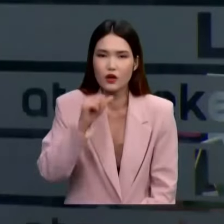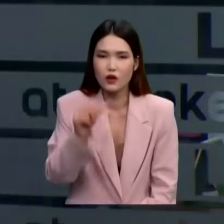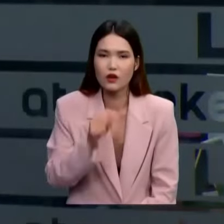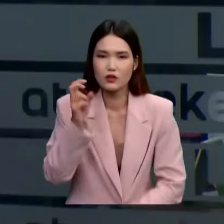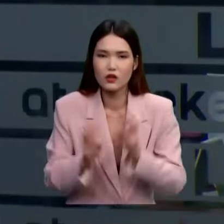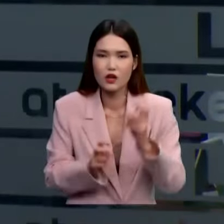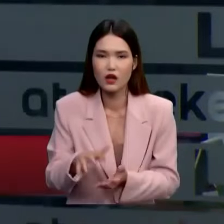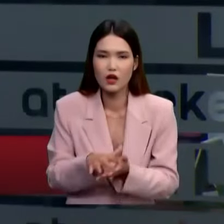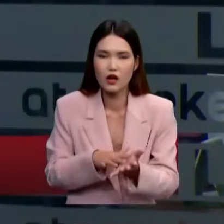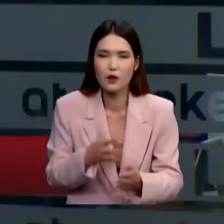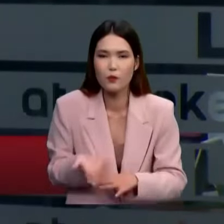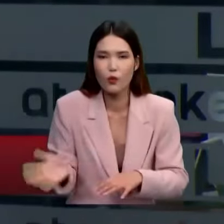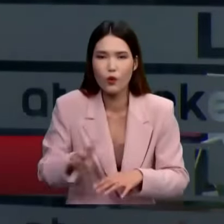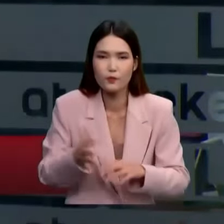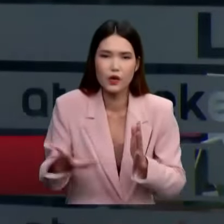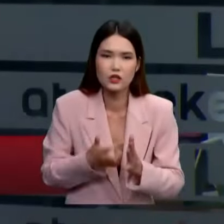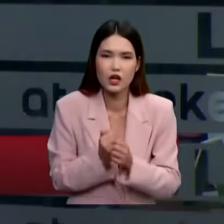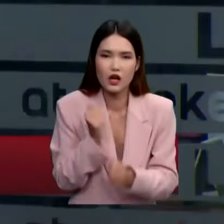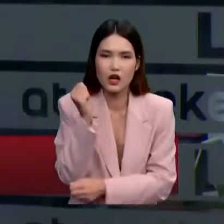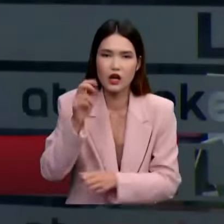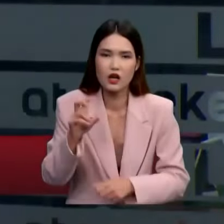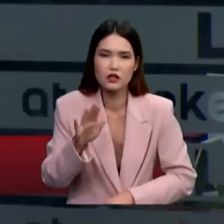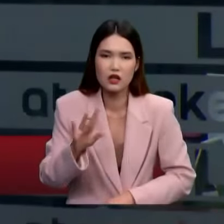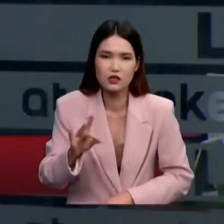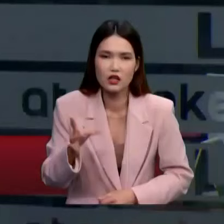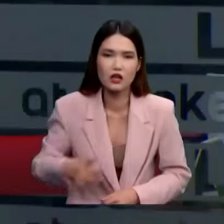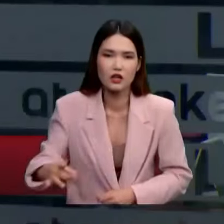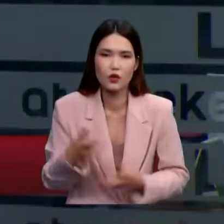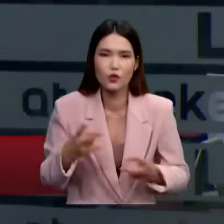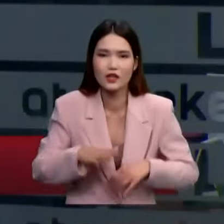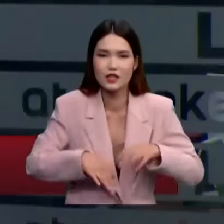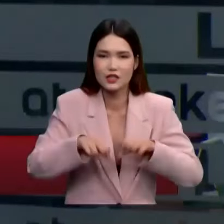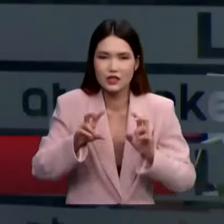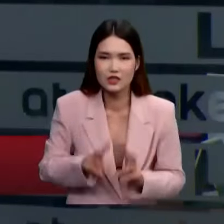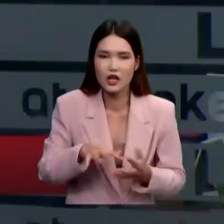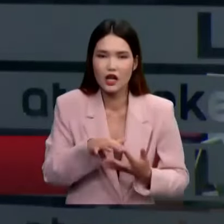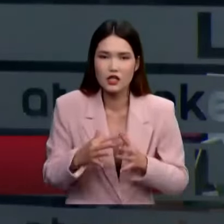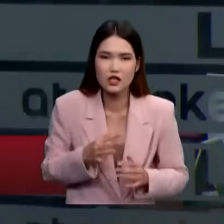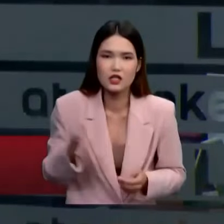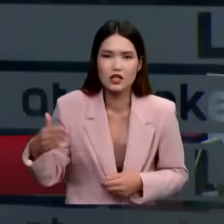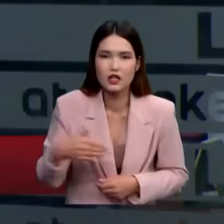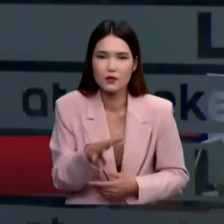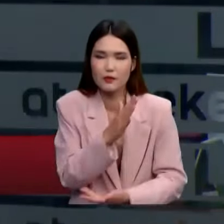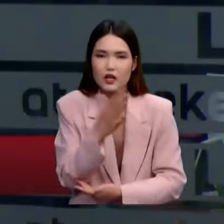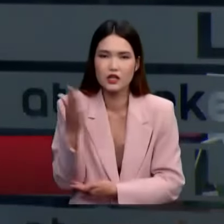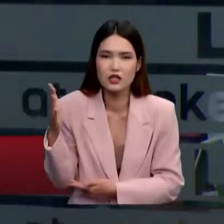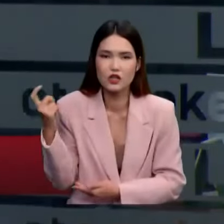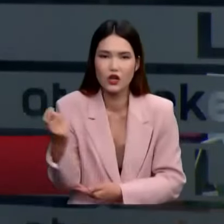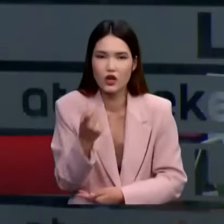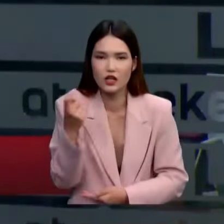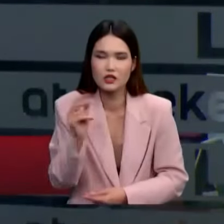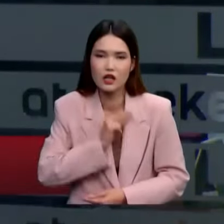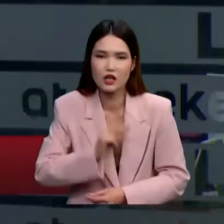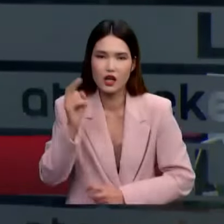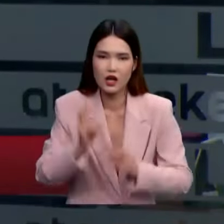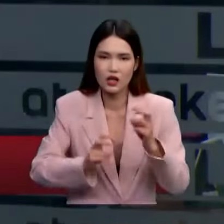Костанайская промышленность заявила об остром дефиците рабочих кадров. Регион нуждается в специалистах в сфере сельского, рыбного, лесного хозяйства,